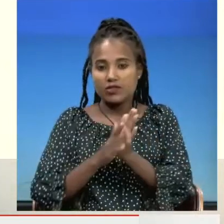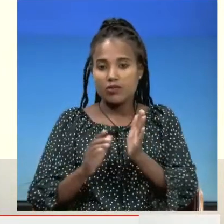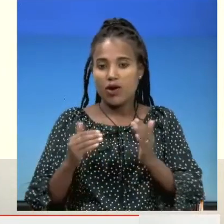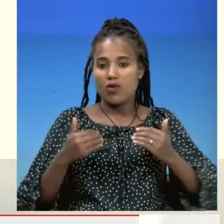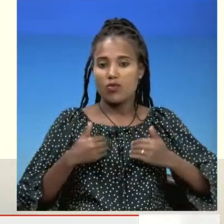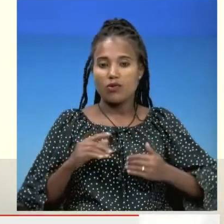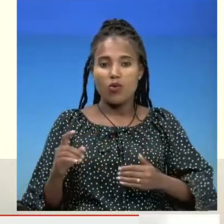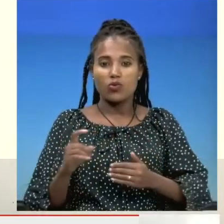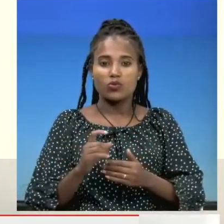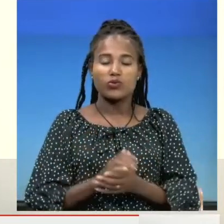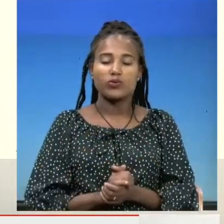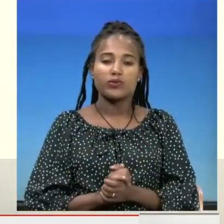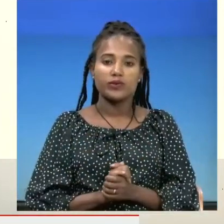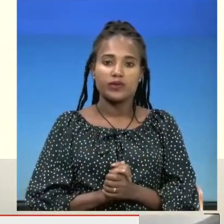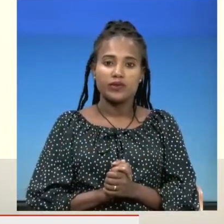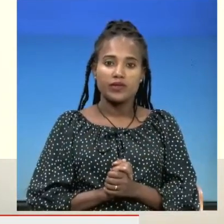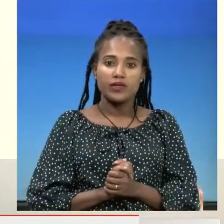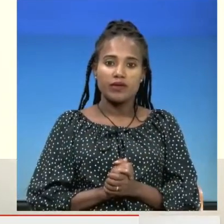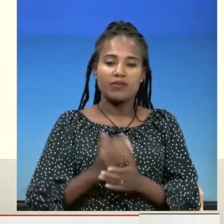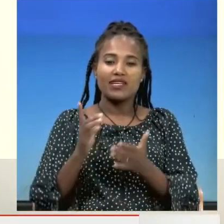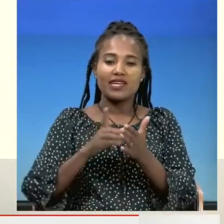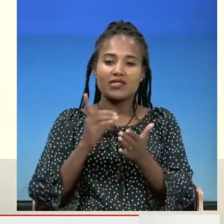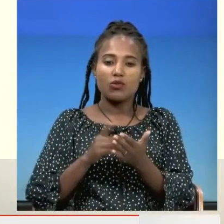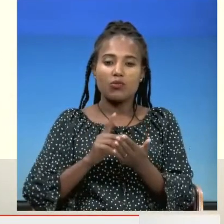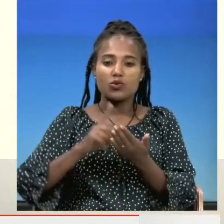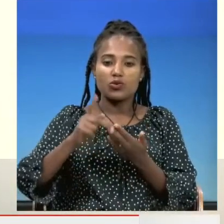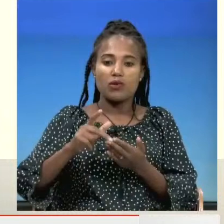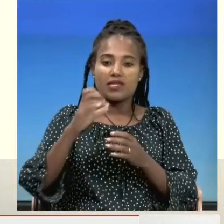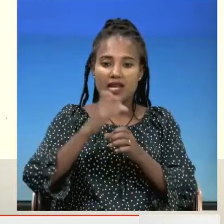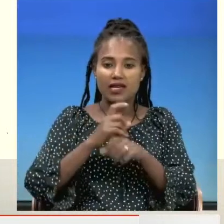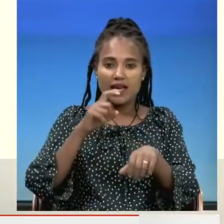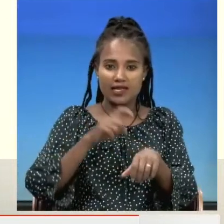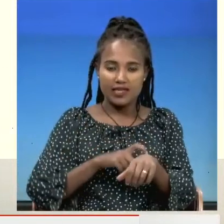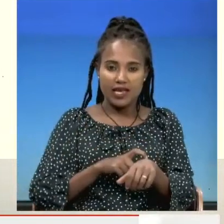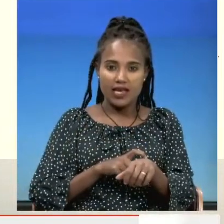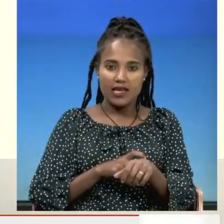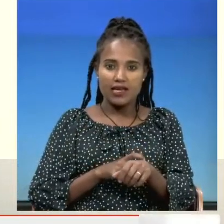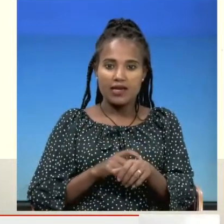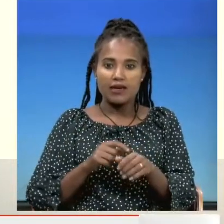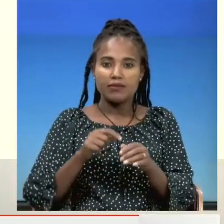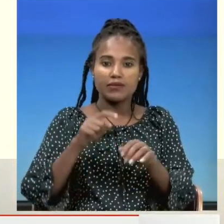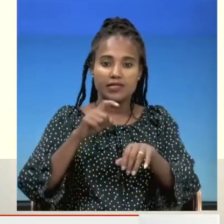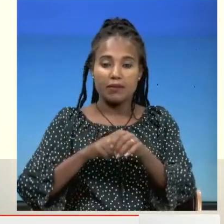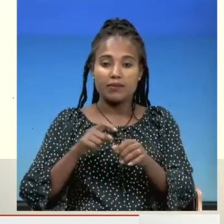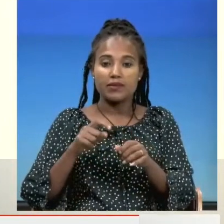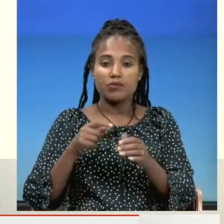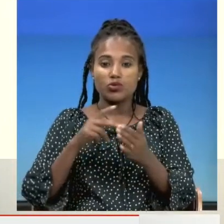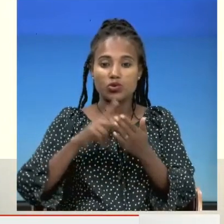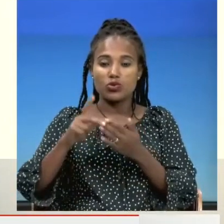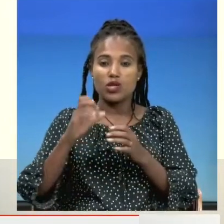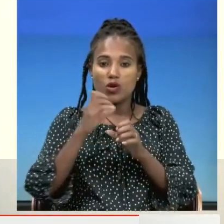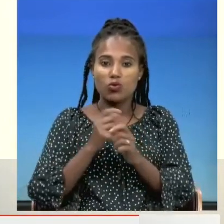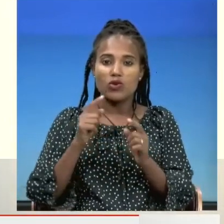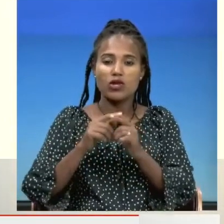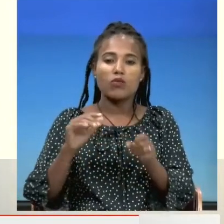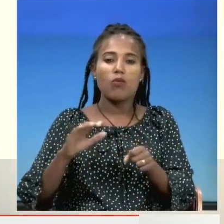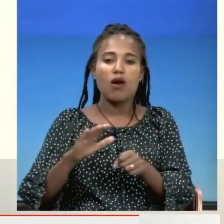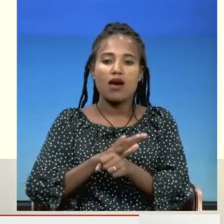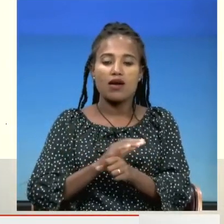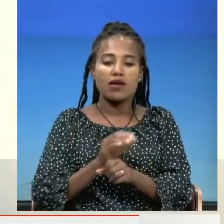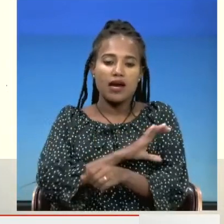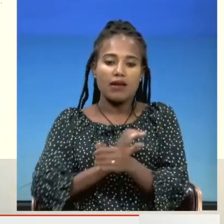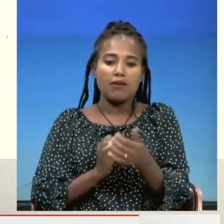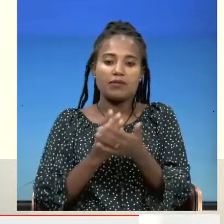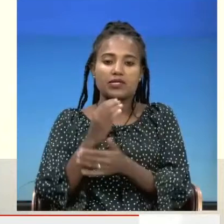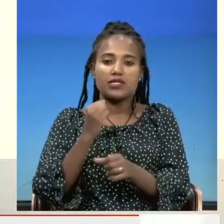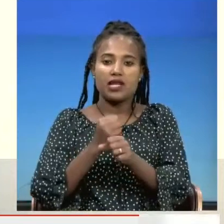በመሆኑ በተከለሰው የፕሮጀክቱ የማጠናቀቂያ ጊዜ ሰሌዳ መሰረት ፕሮጀክቱ ተጠናቆ ወደ ተሟላ የኃይል ማመንጨት